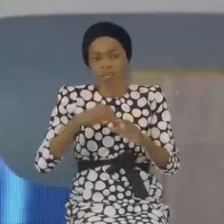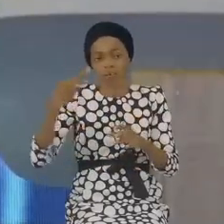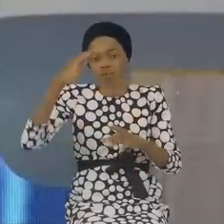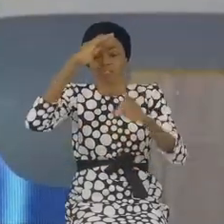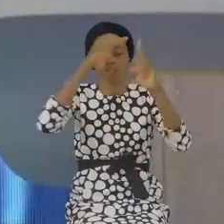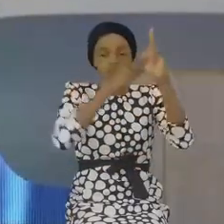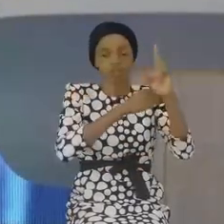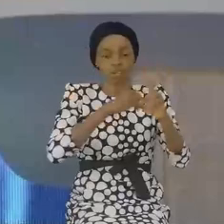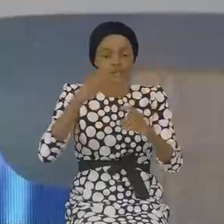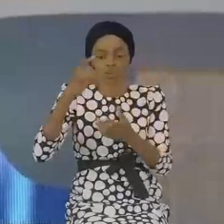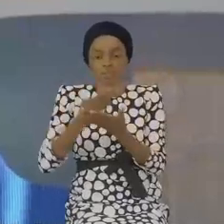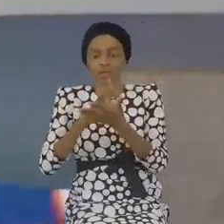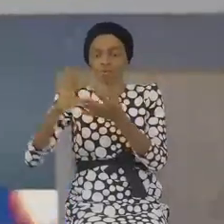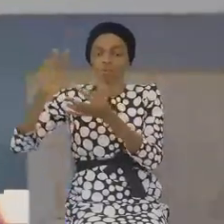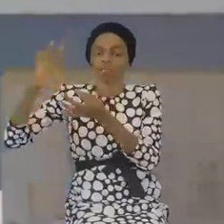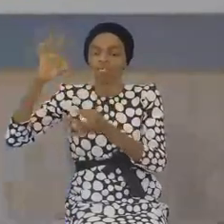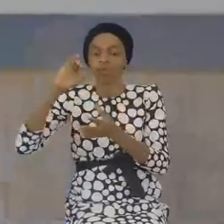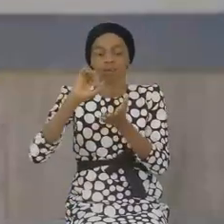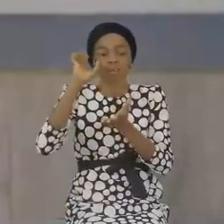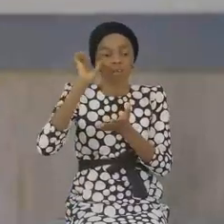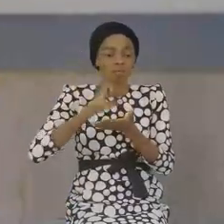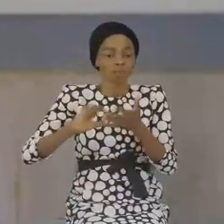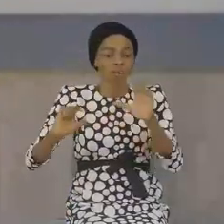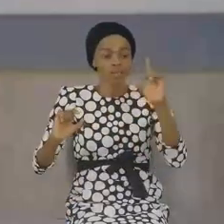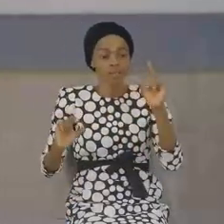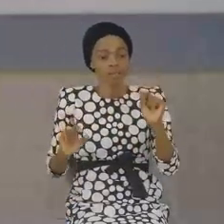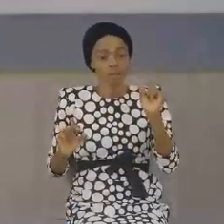Saint-Esprit. Verset 20, il dit, « Et